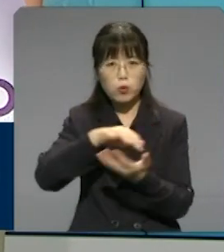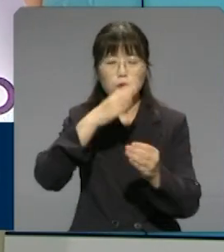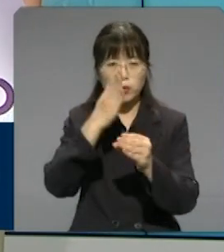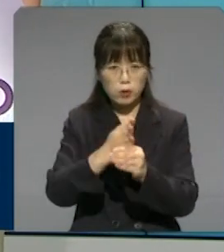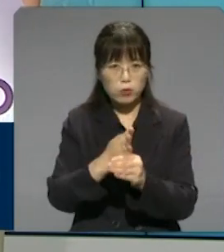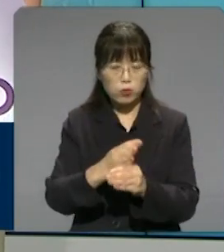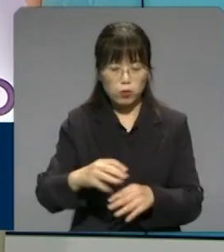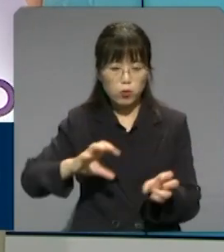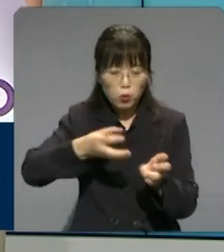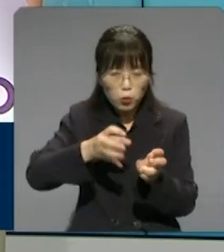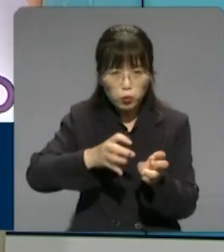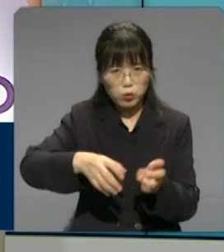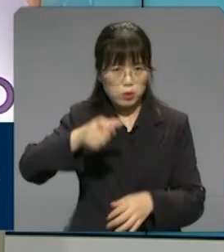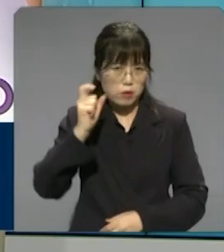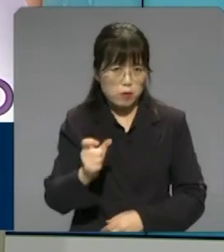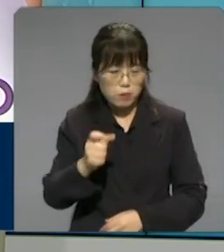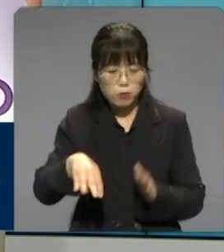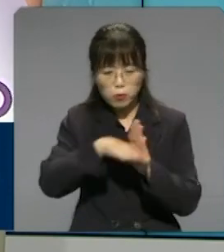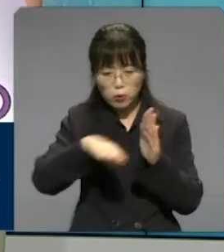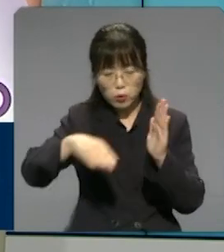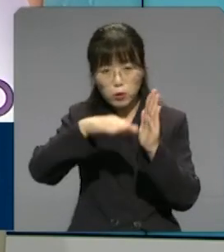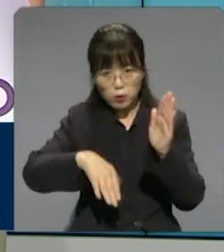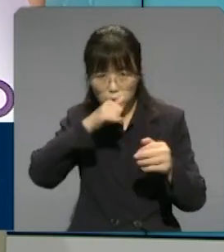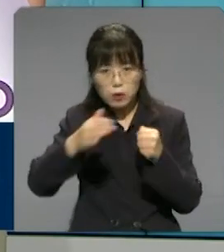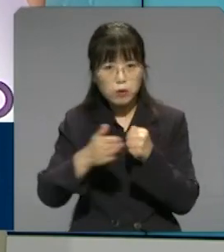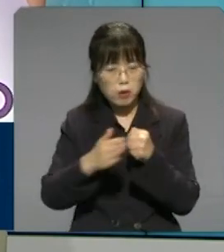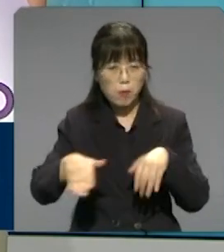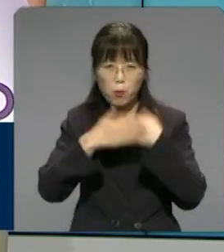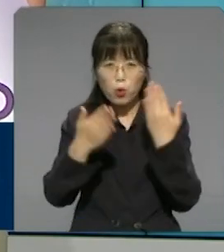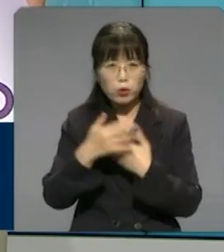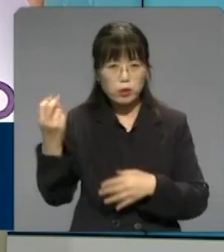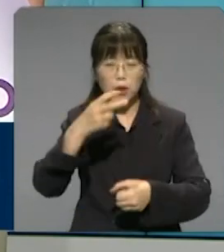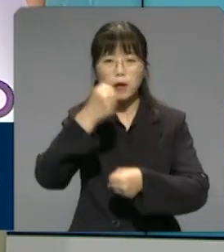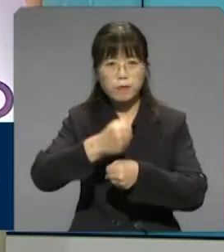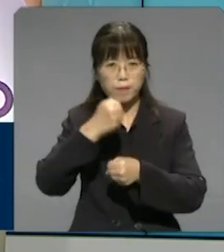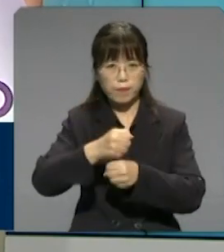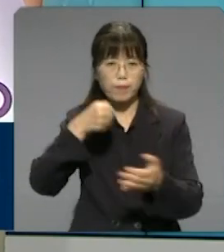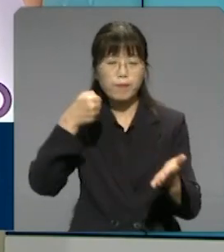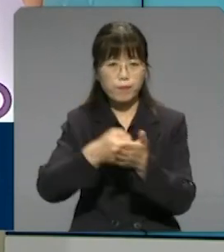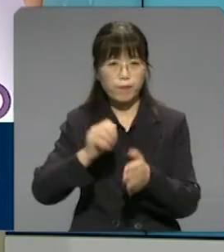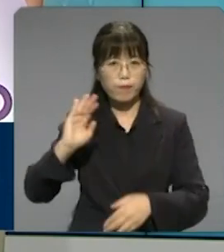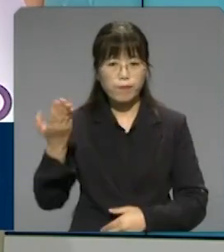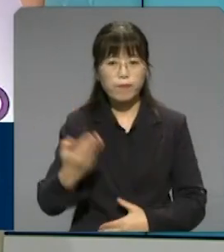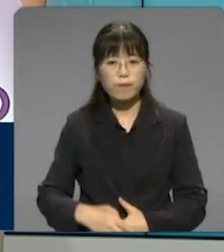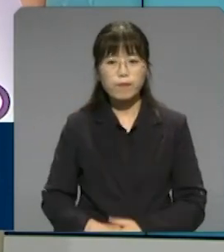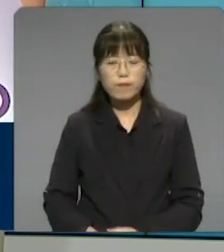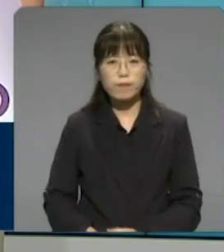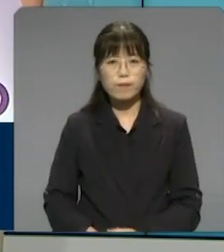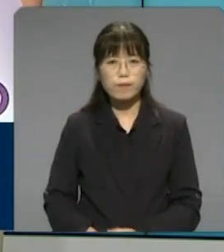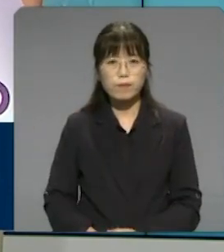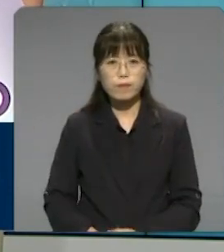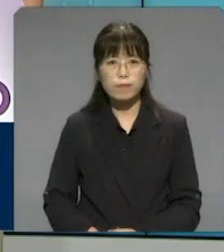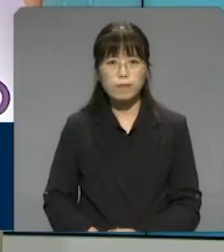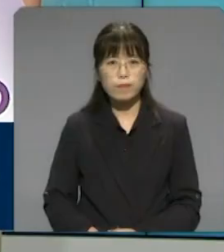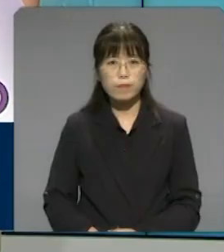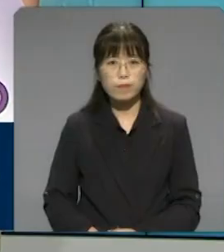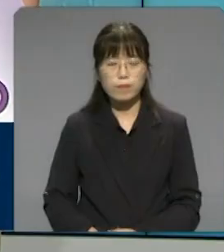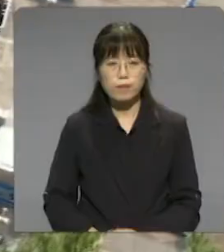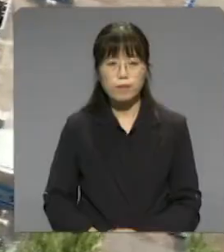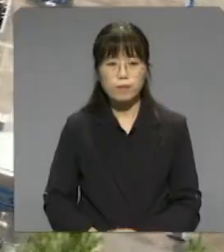시설의 콘크리트 강도가 기준치를 밑돌면서 전면 재시공이 결정됐습니다. 윤종화 기자입니다.